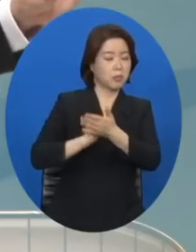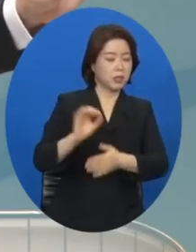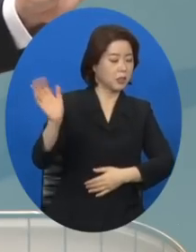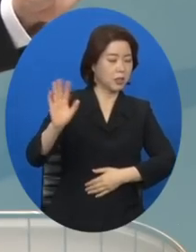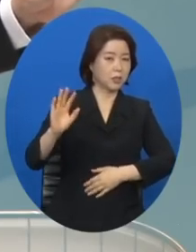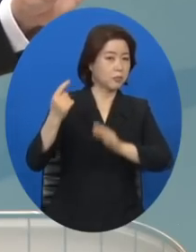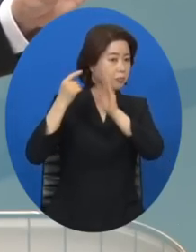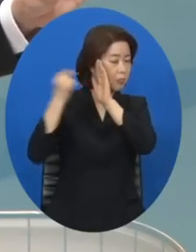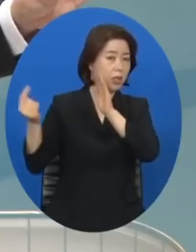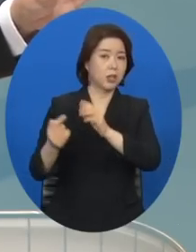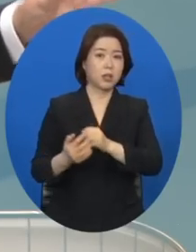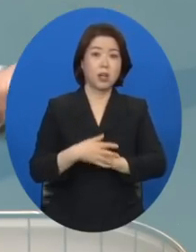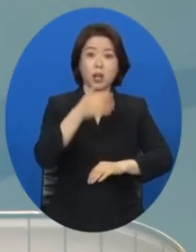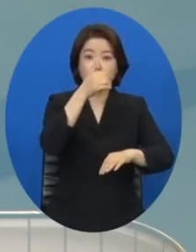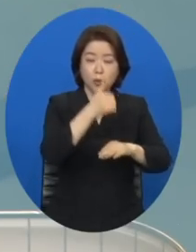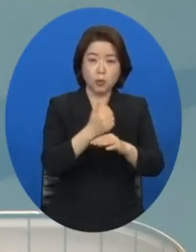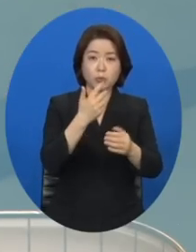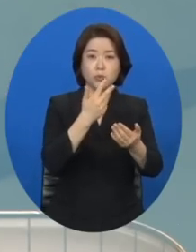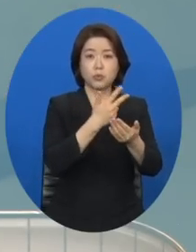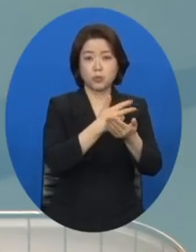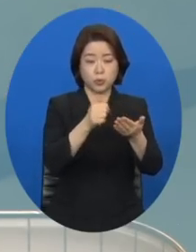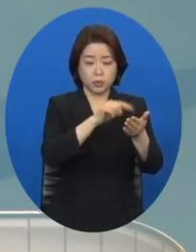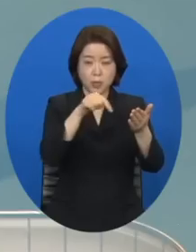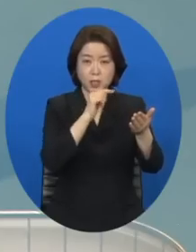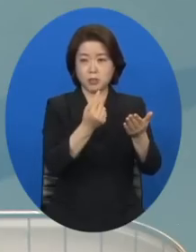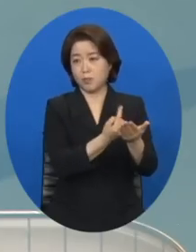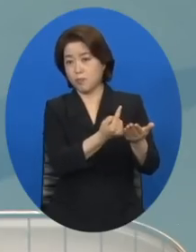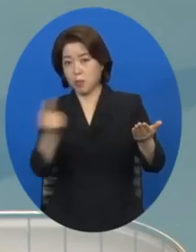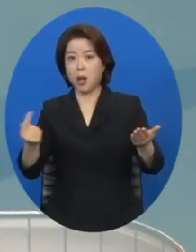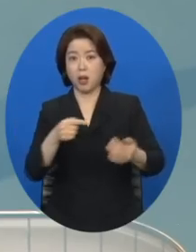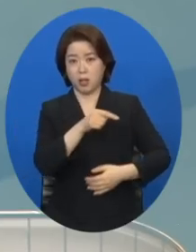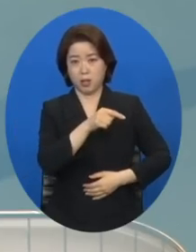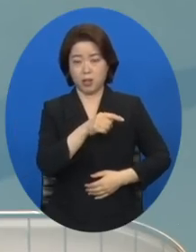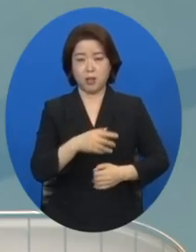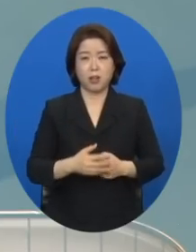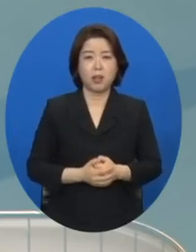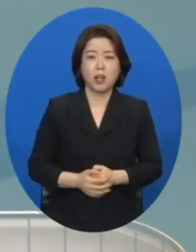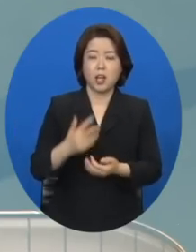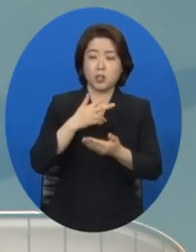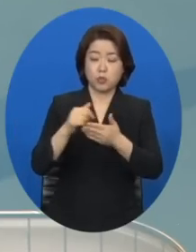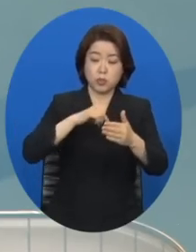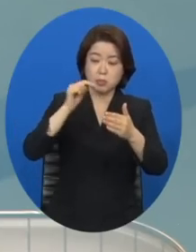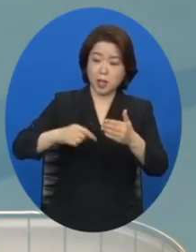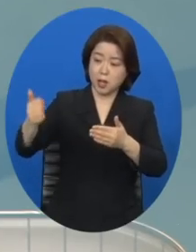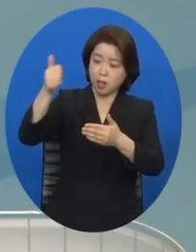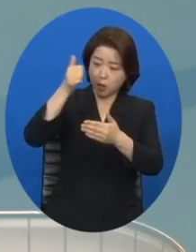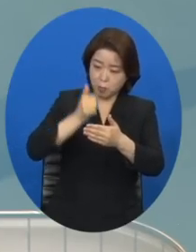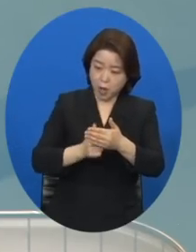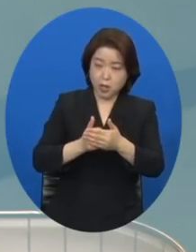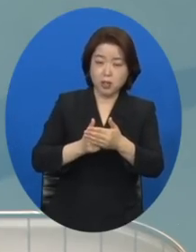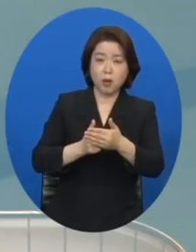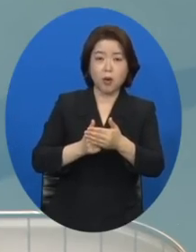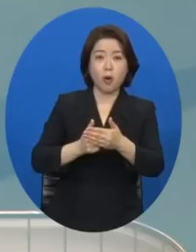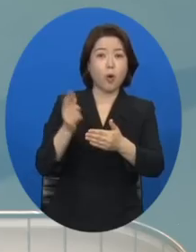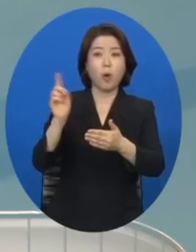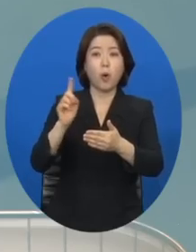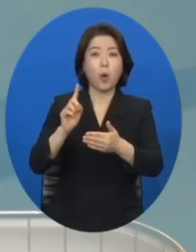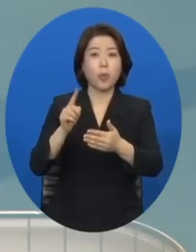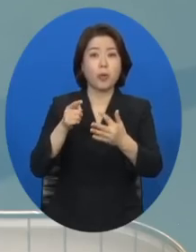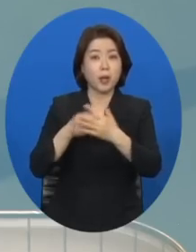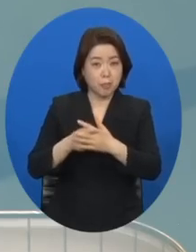주님을 떠나잖아요 그러니까 주님이 우리 안에 거하신 줄을 몰로 알 수 있냐면 여러분들이